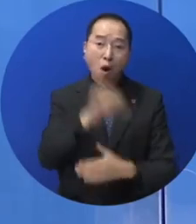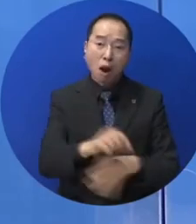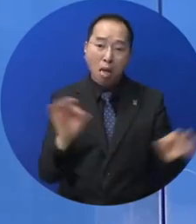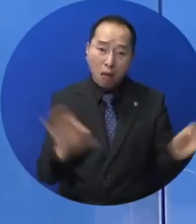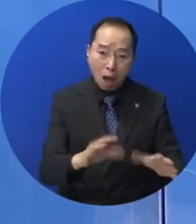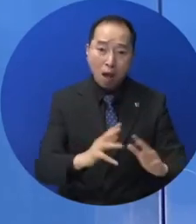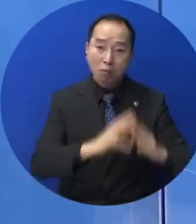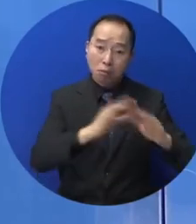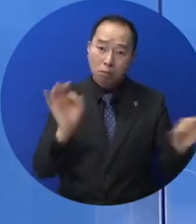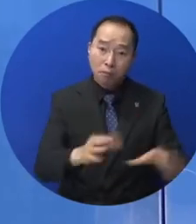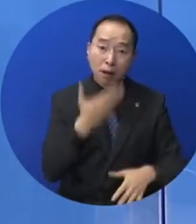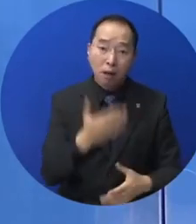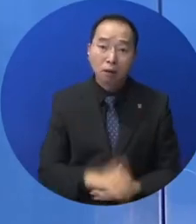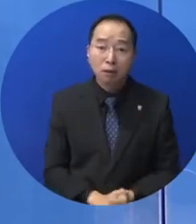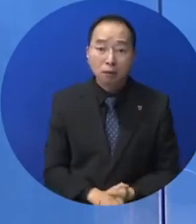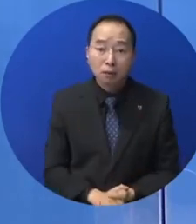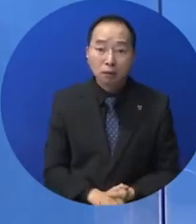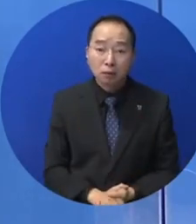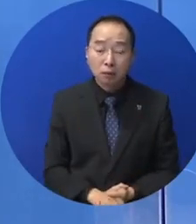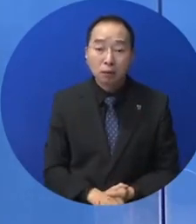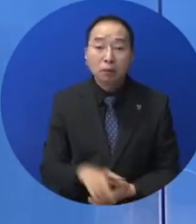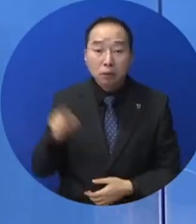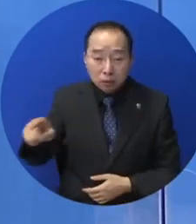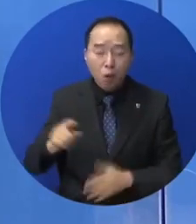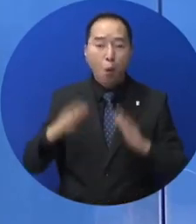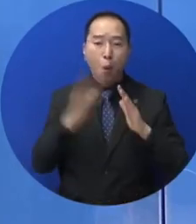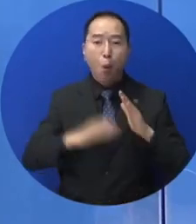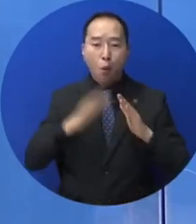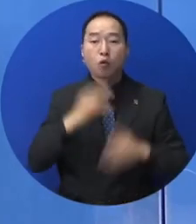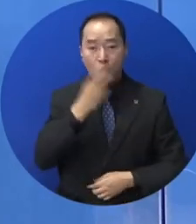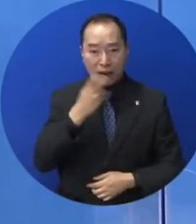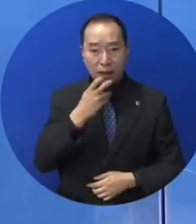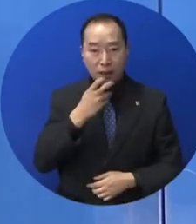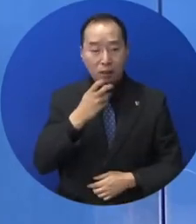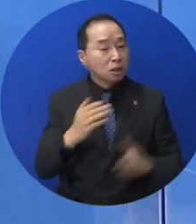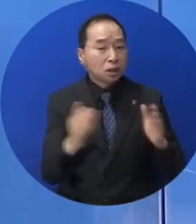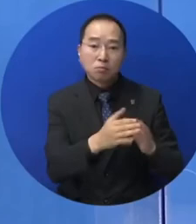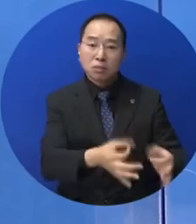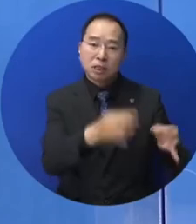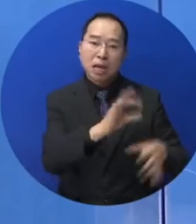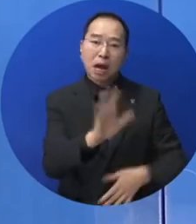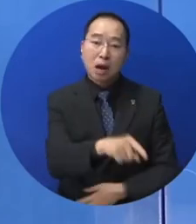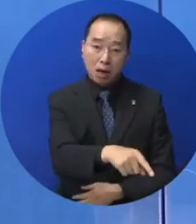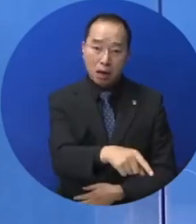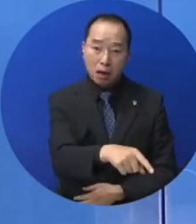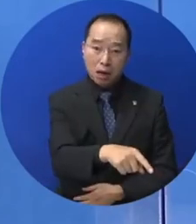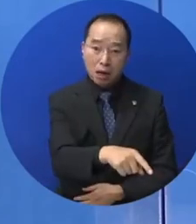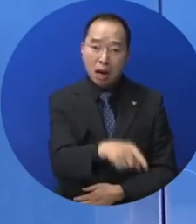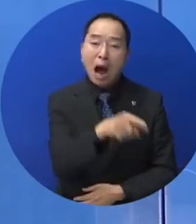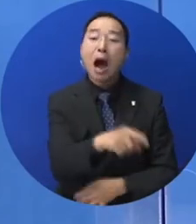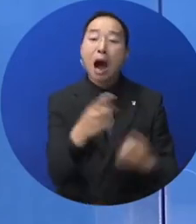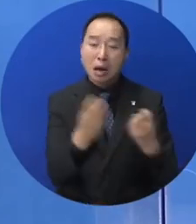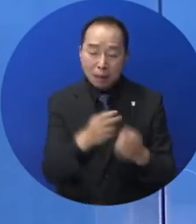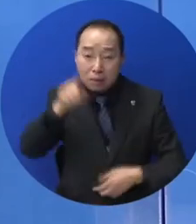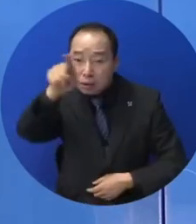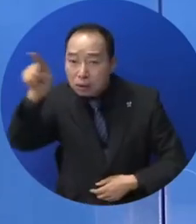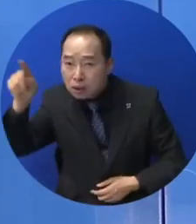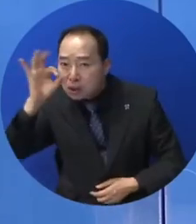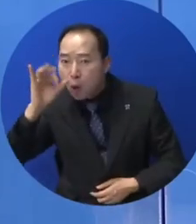시기도 짧아지죠. 그리고 여기는 공공이 관리하기 때문에 부동산 가격이 오르지 않죠. 바로 이러한 방법을